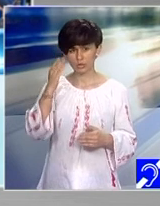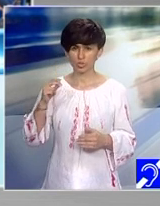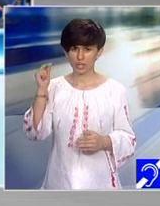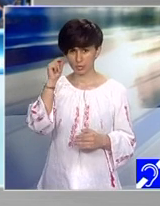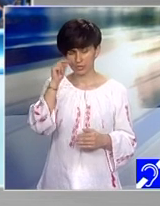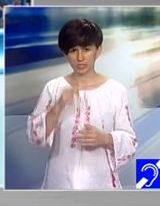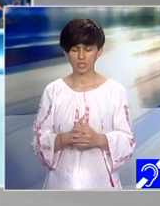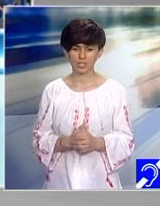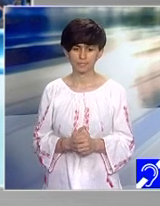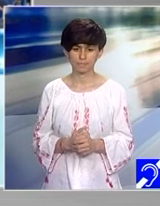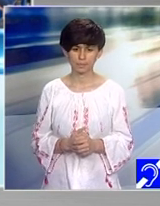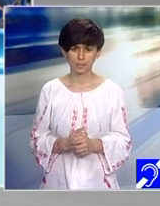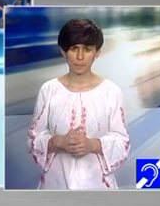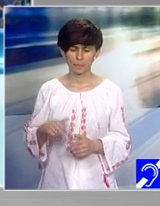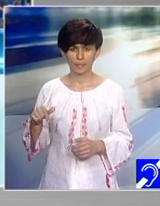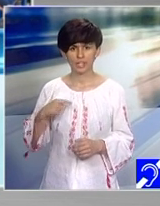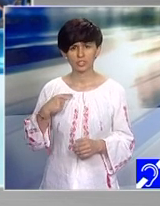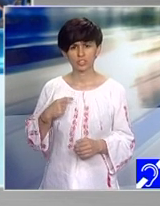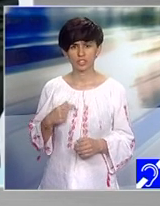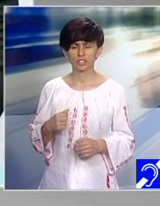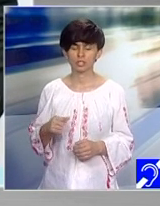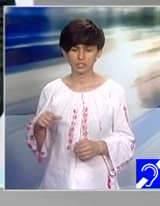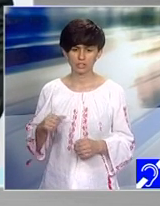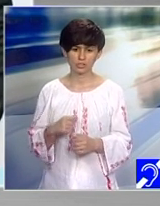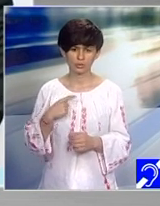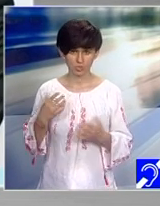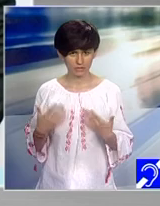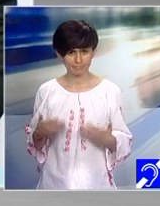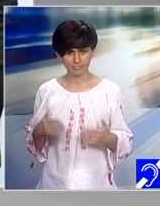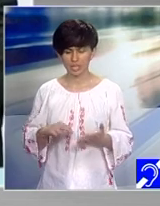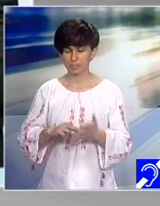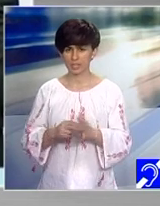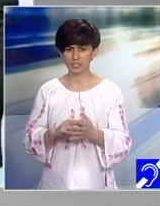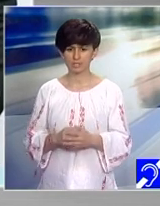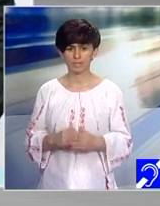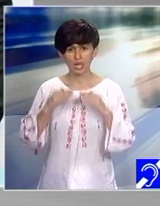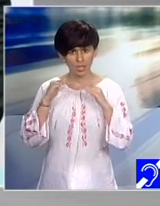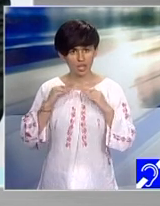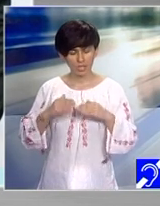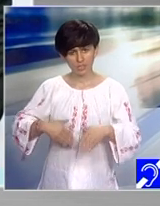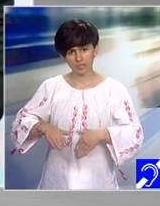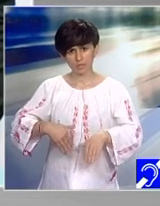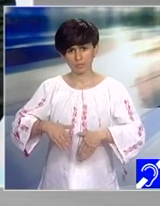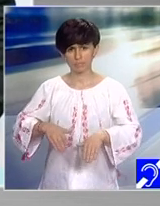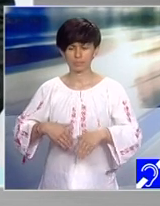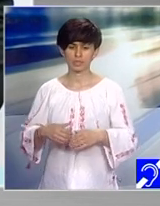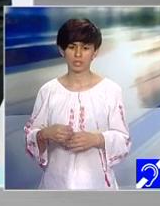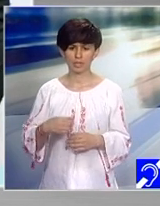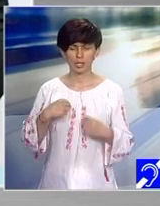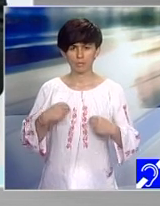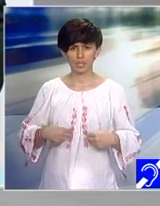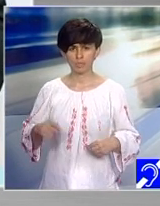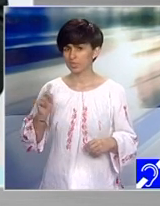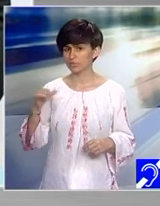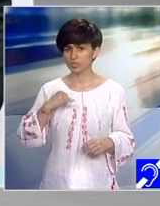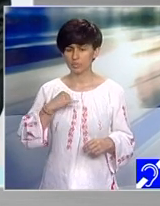anii 90. Dar chiar și aceștia sunt slab pregătiți. La nivel ministerial, parlamentar, prezidențial, nu